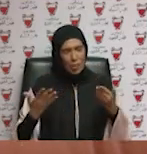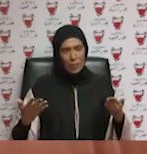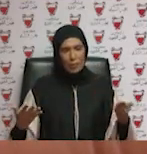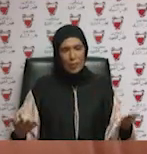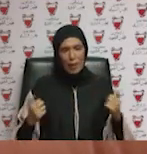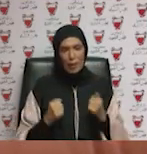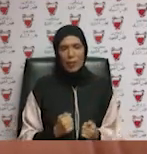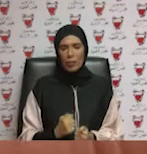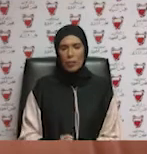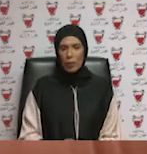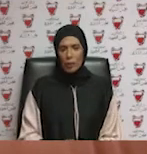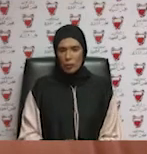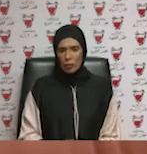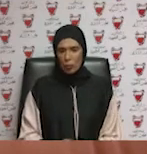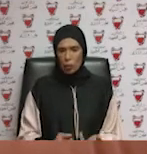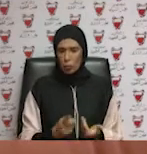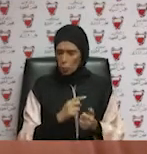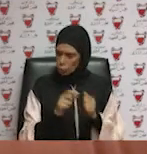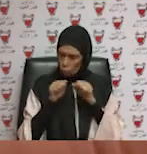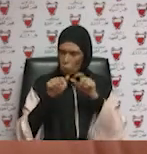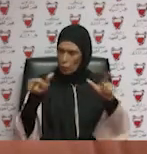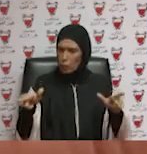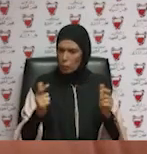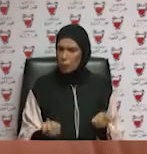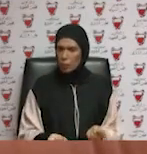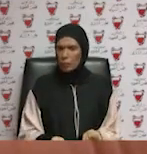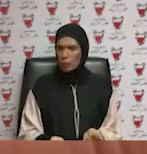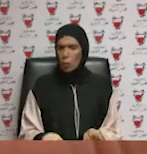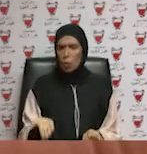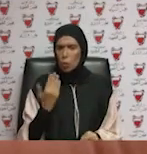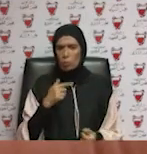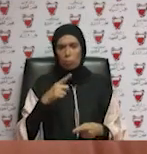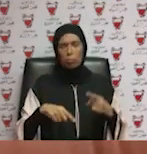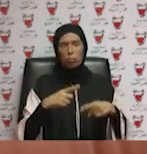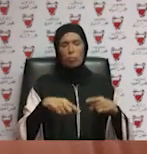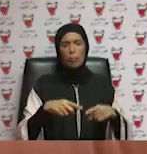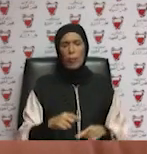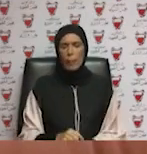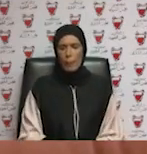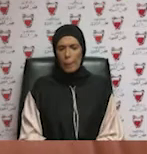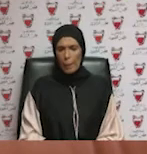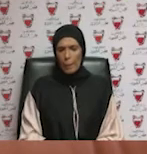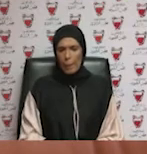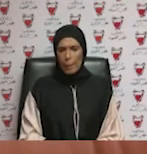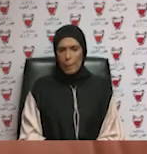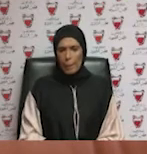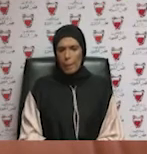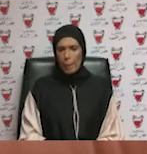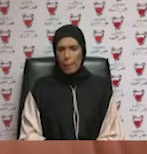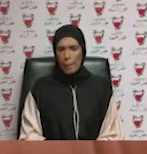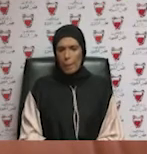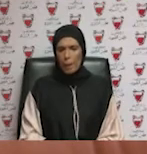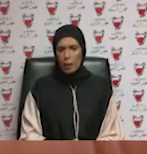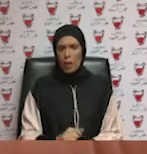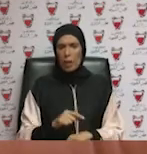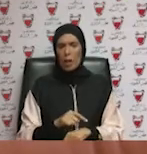هذه المدة وفق الأوضاع والشروط المبينة. ما هي الإشكاليات التي حدثت في هذا الجانب والتي تستدعي رفع المدة